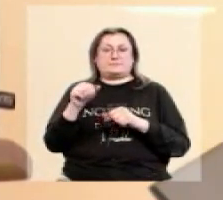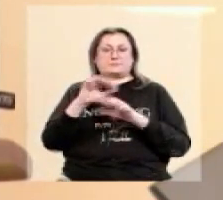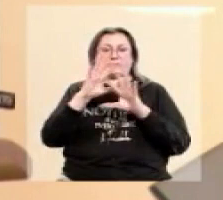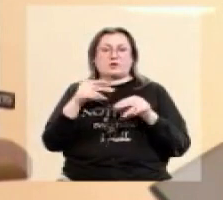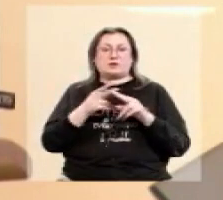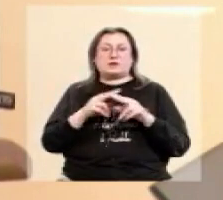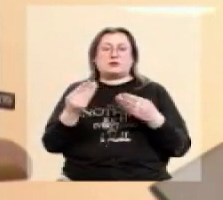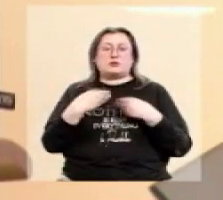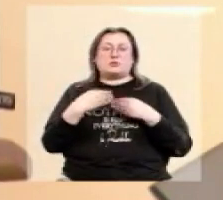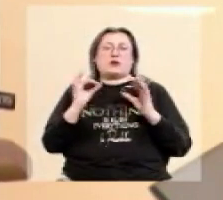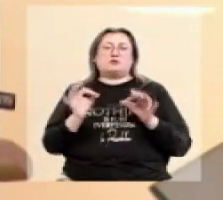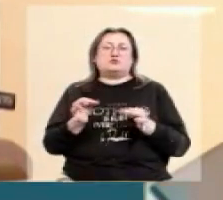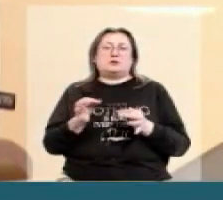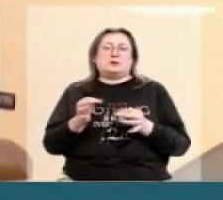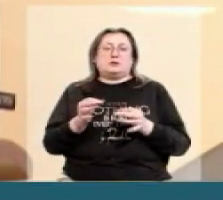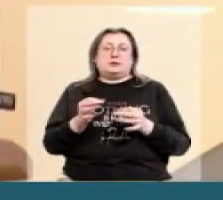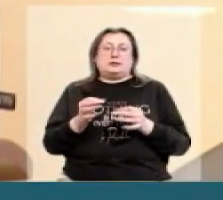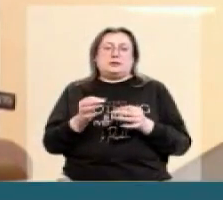Все это нам дает, конечно же,